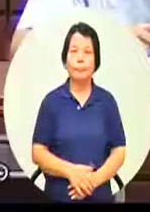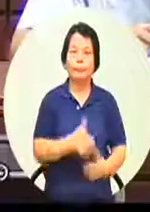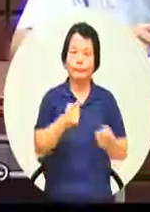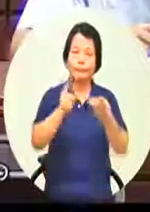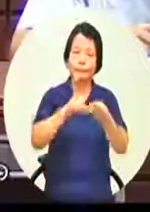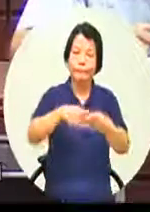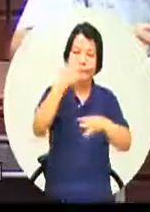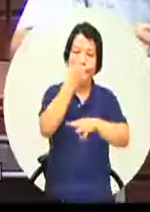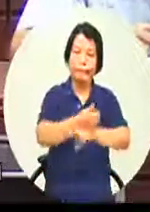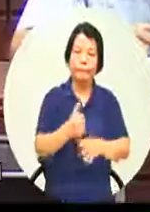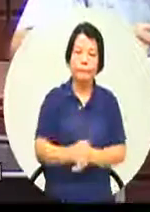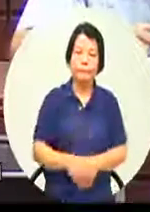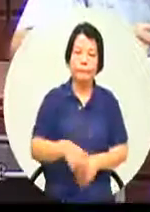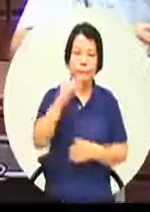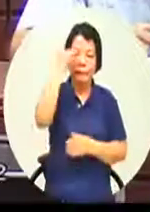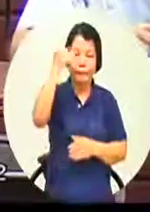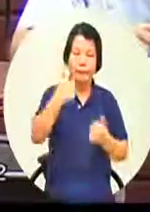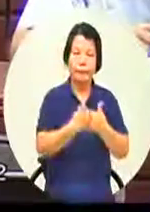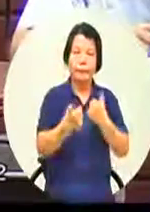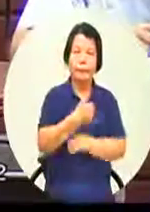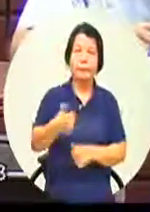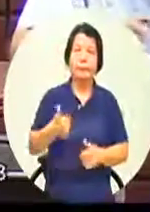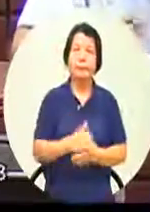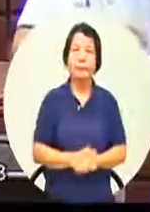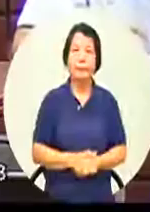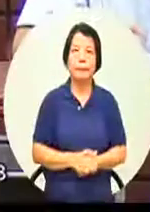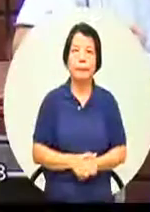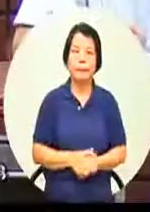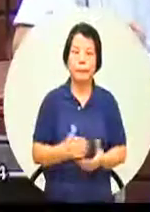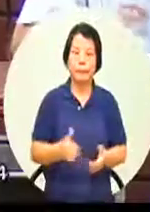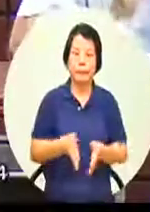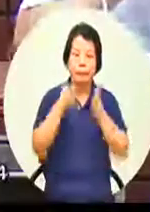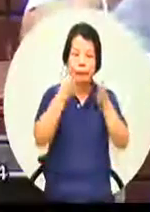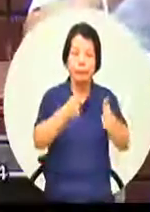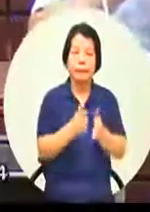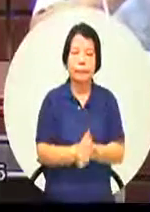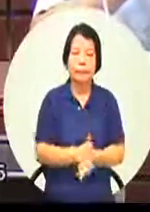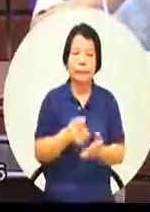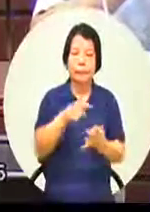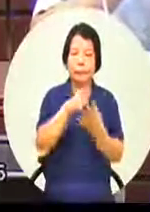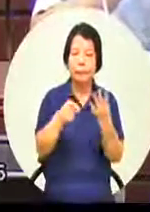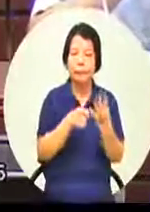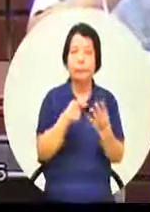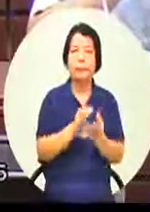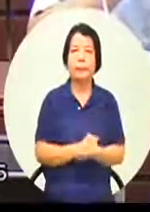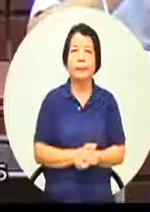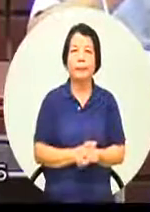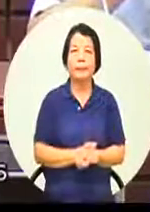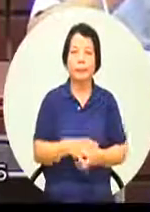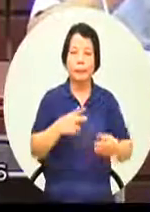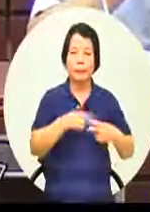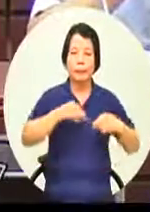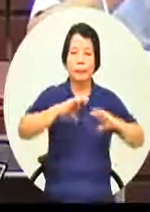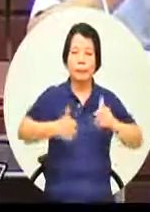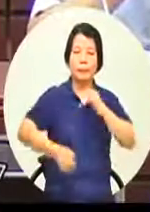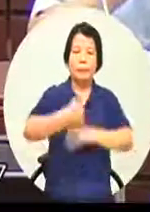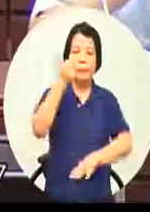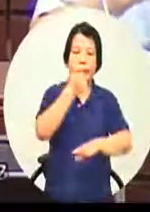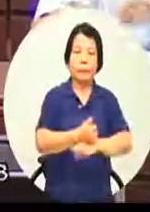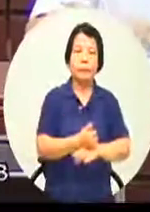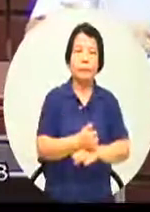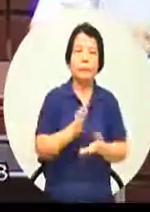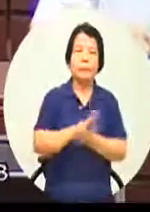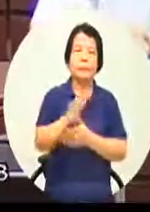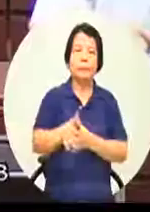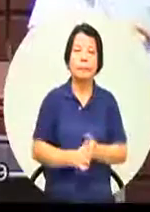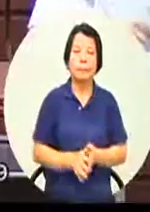谢谢我们高议员哈，高明年议员。那针对刚刚高议员所提的，然后小英总统上台以后，啊、哦，然后所